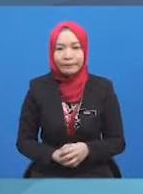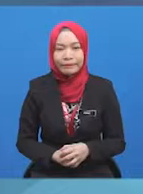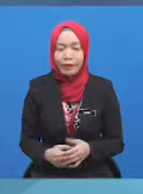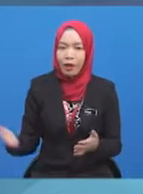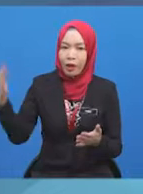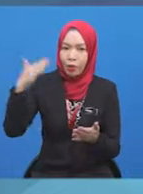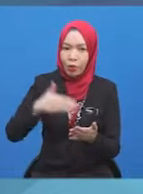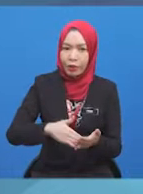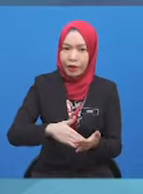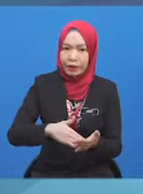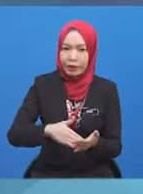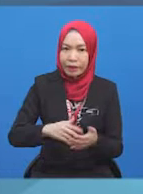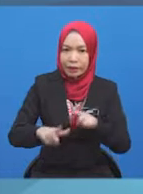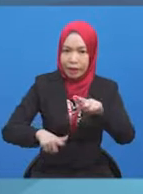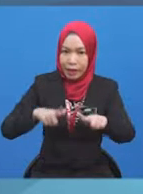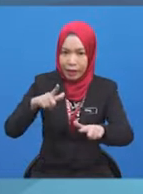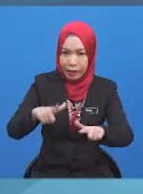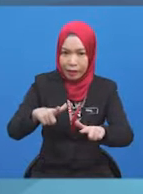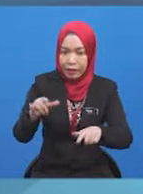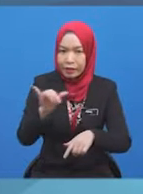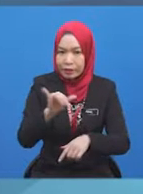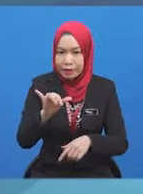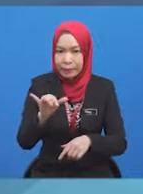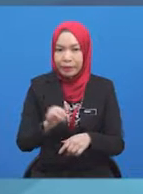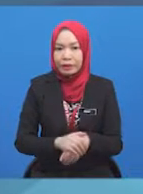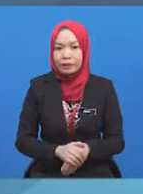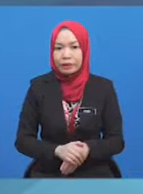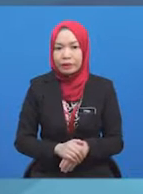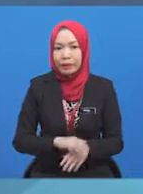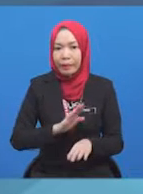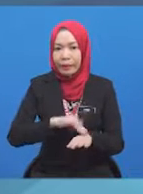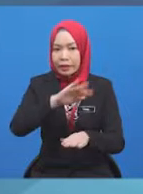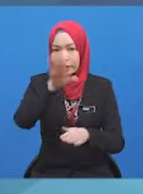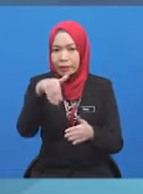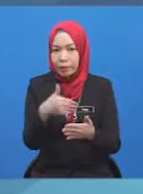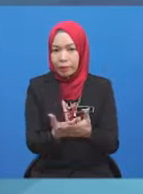Ulangi langkah yang sama pada tangkai apple 1 dan daun apple 1.